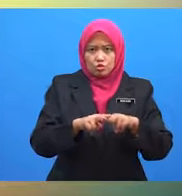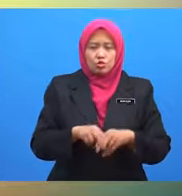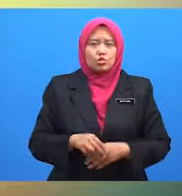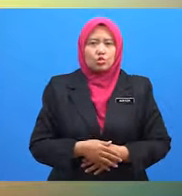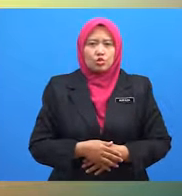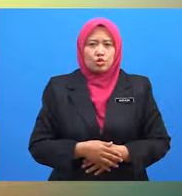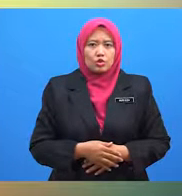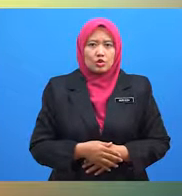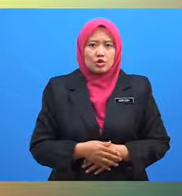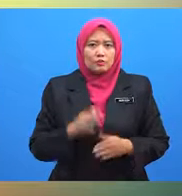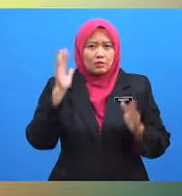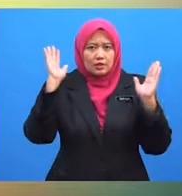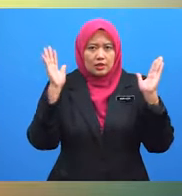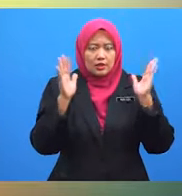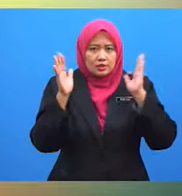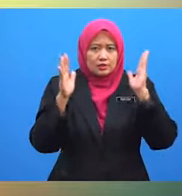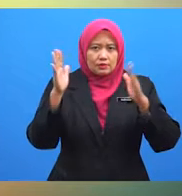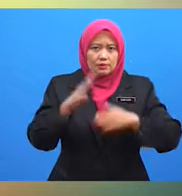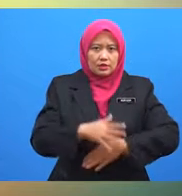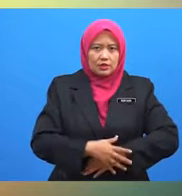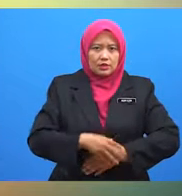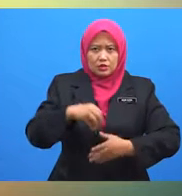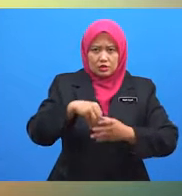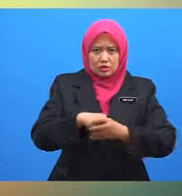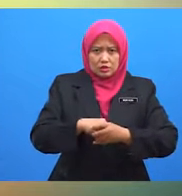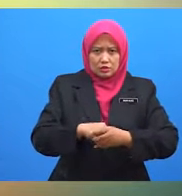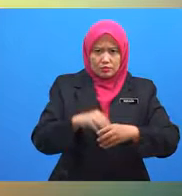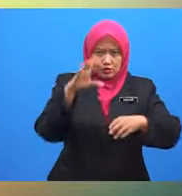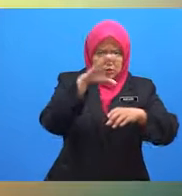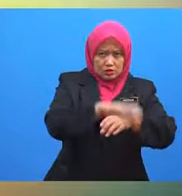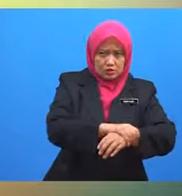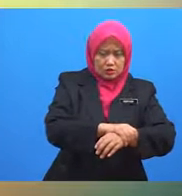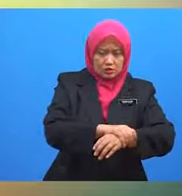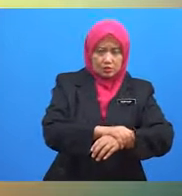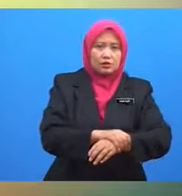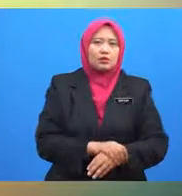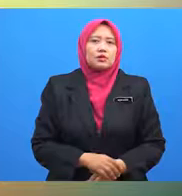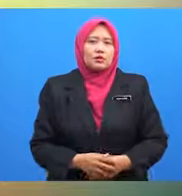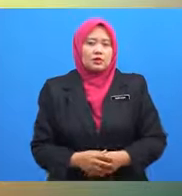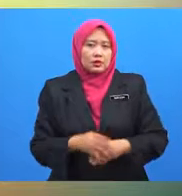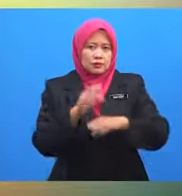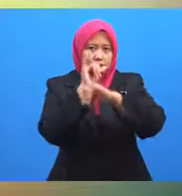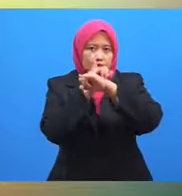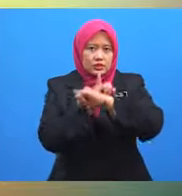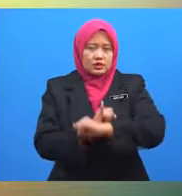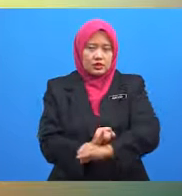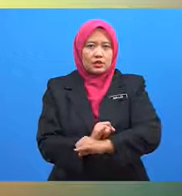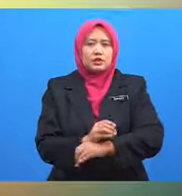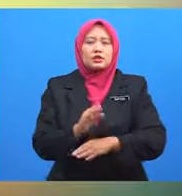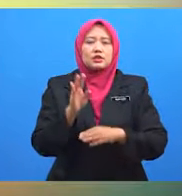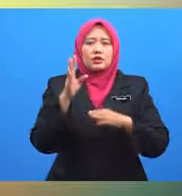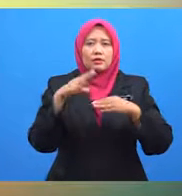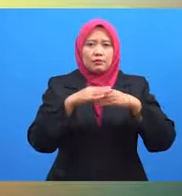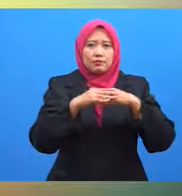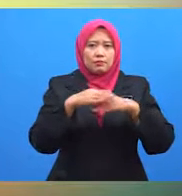cengkaman penjajah Barat. Bahasa Melayu Moden dari abad ke-20 hingga kini. Zaman